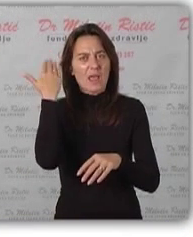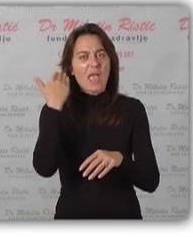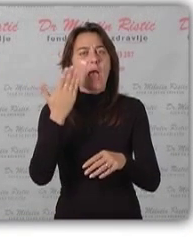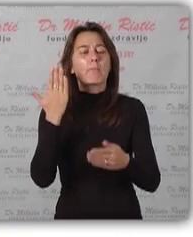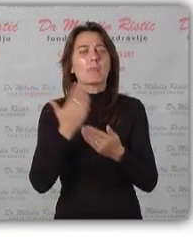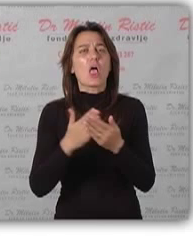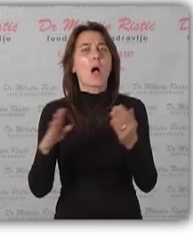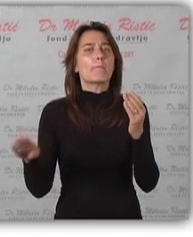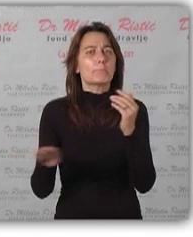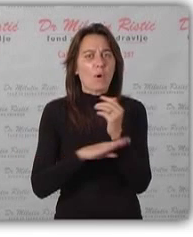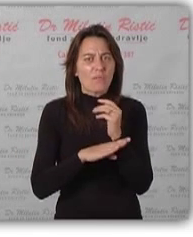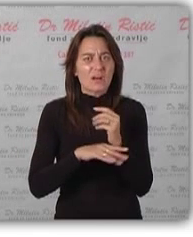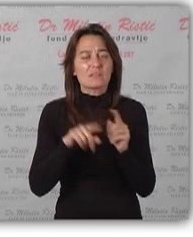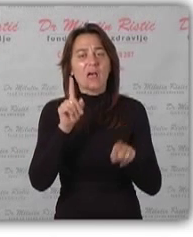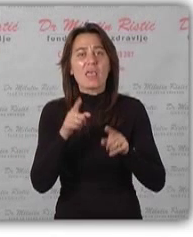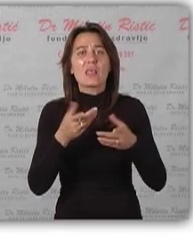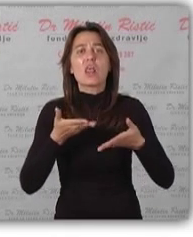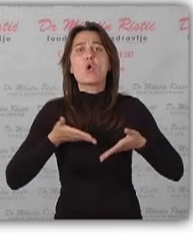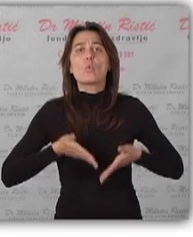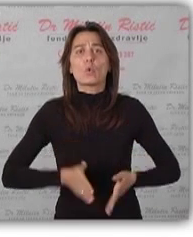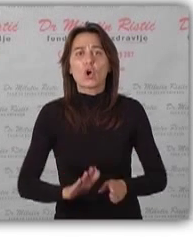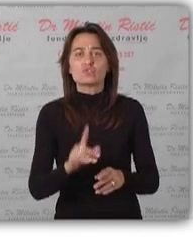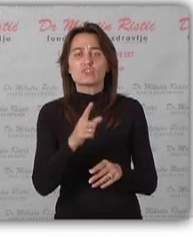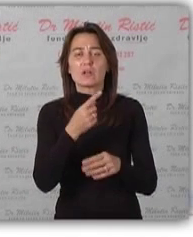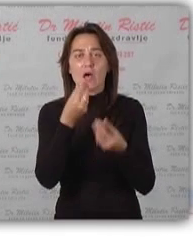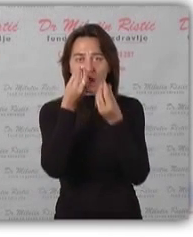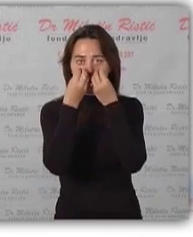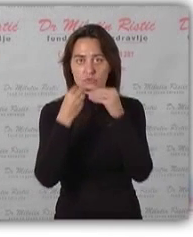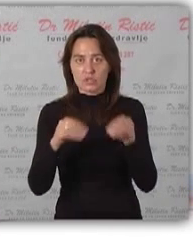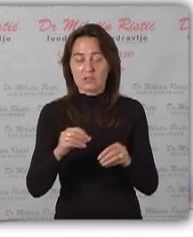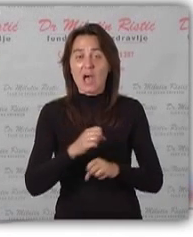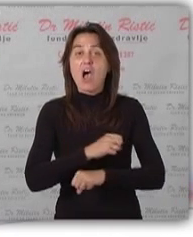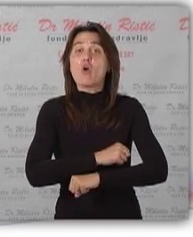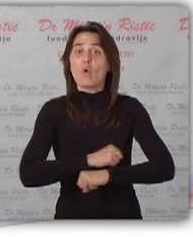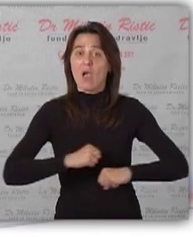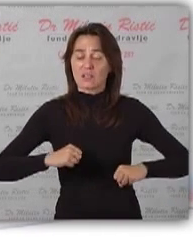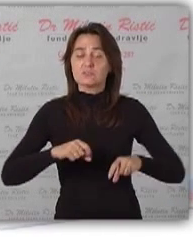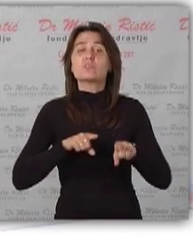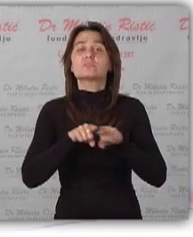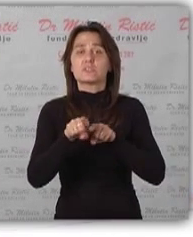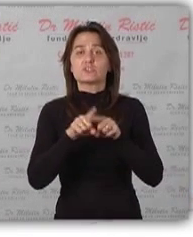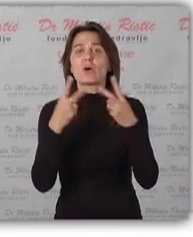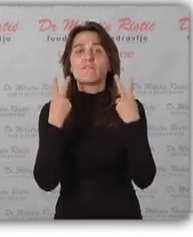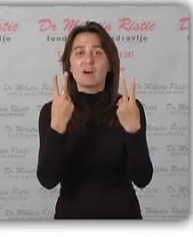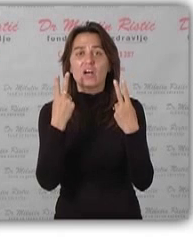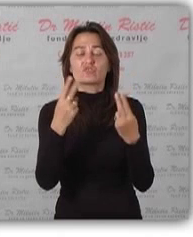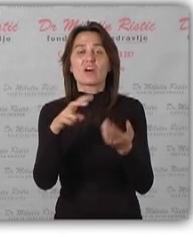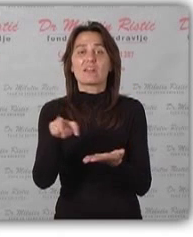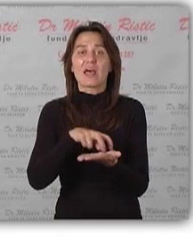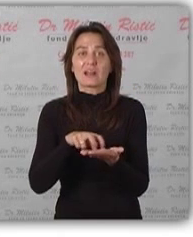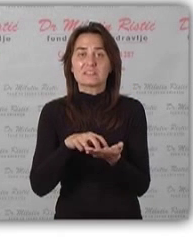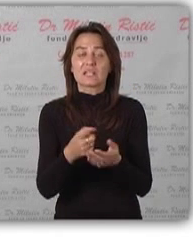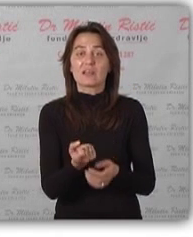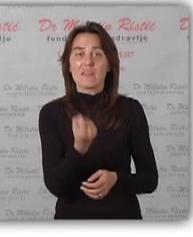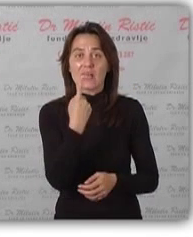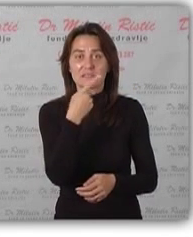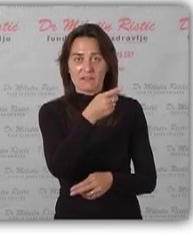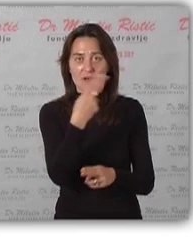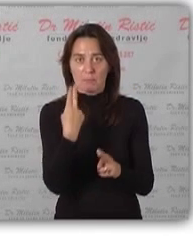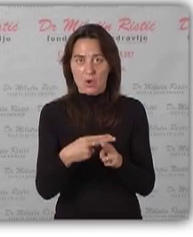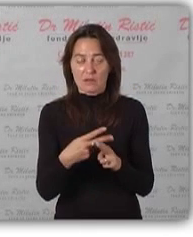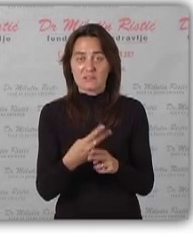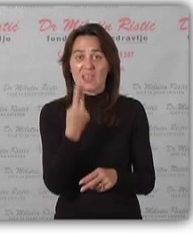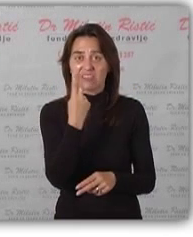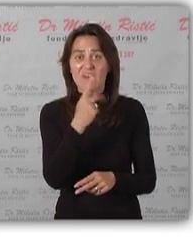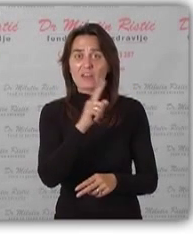prethodno povređivan ili kada postoji neka urođena anomalija. Gojaznost je takođe važan faktor rizika za